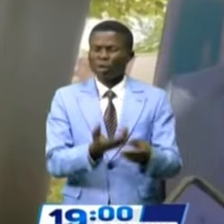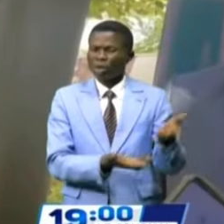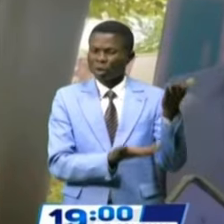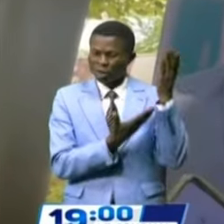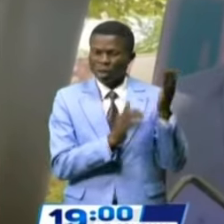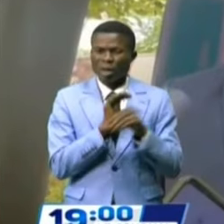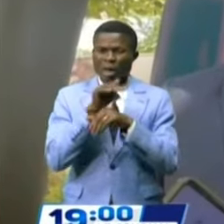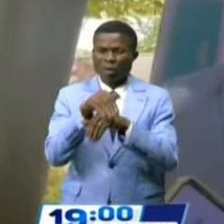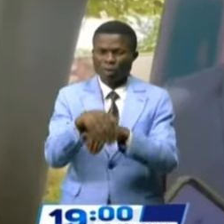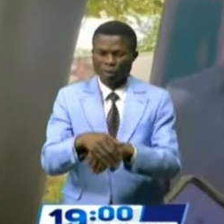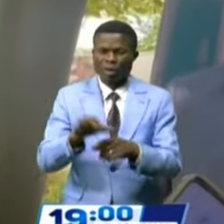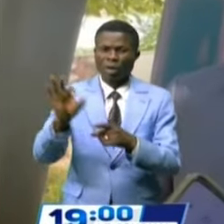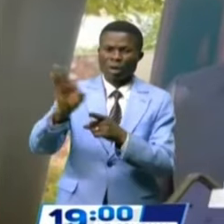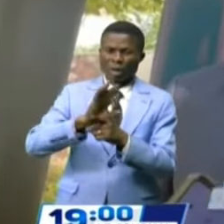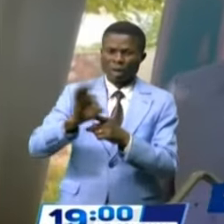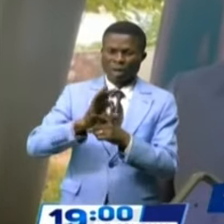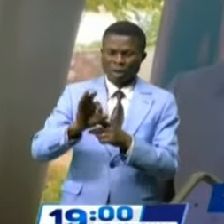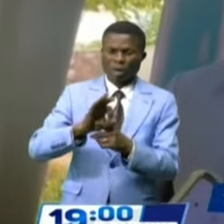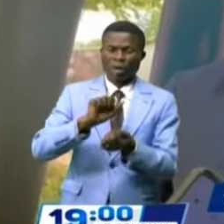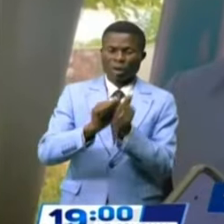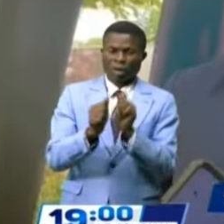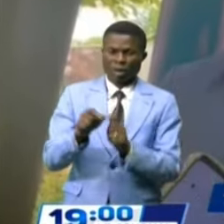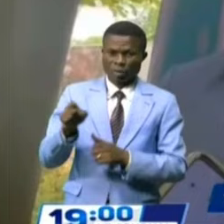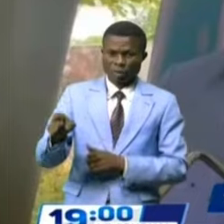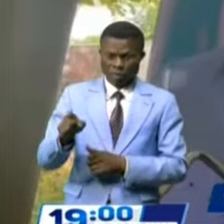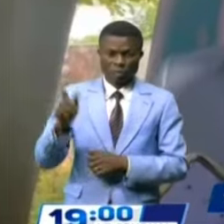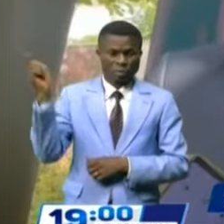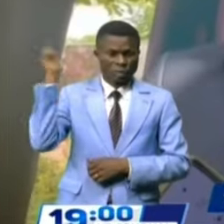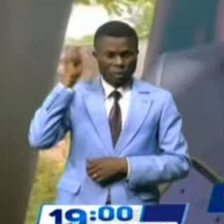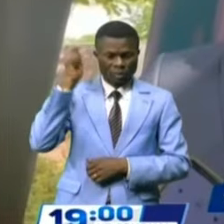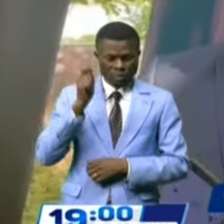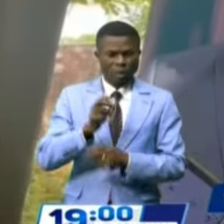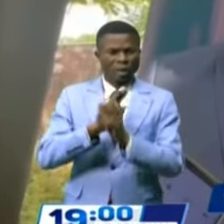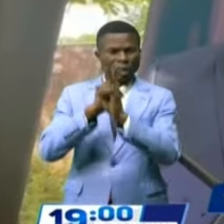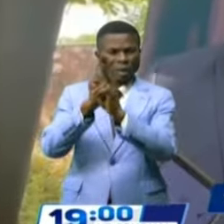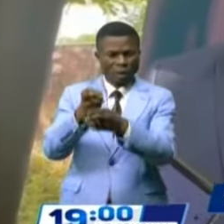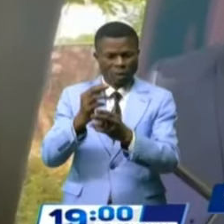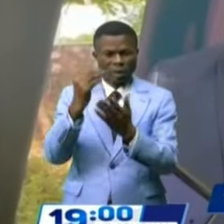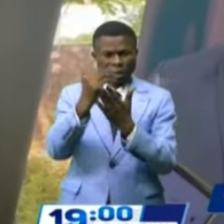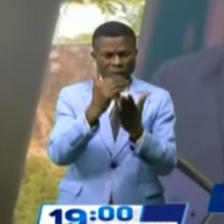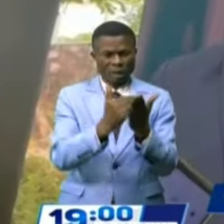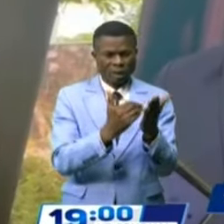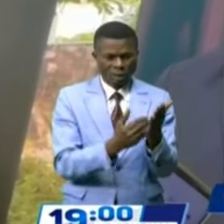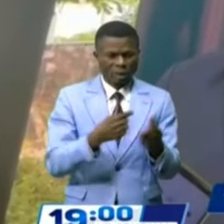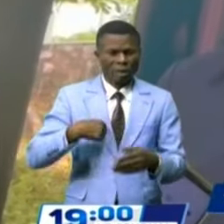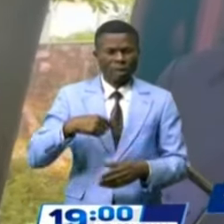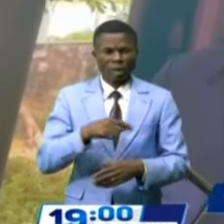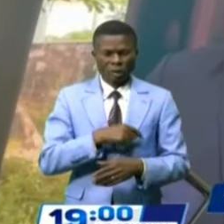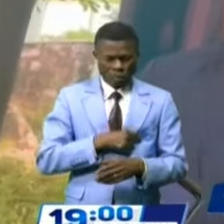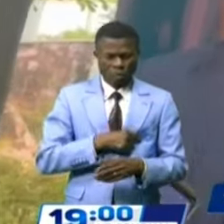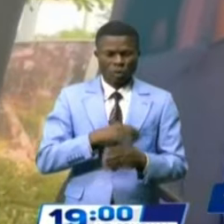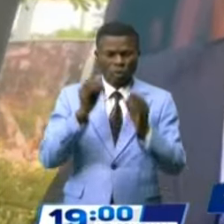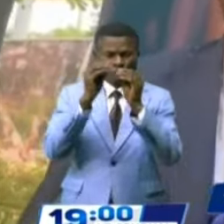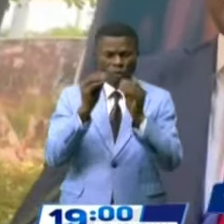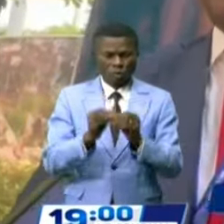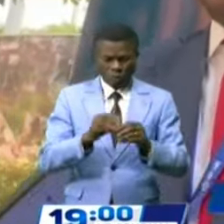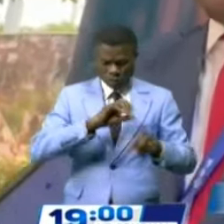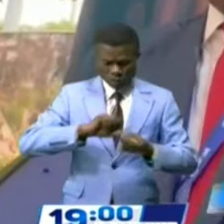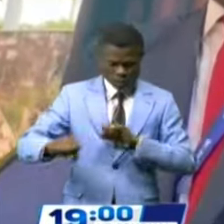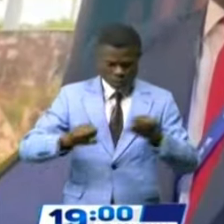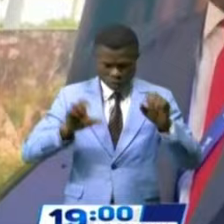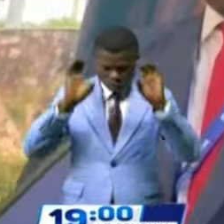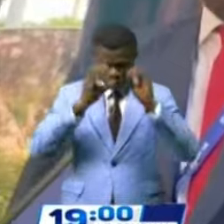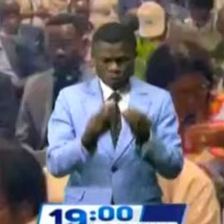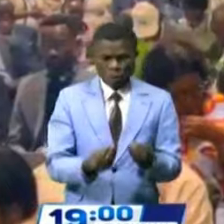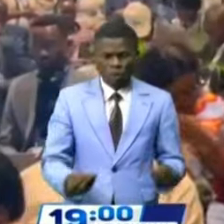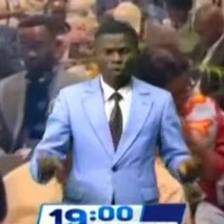qui contribuent à la formation des tourbières. Et donc tous ces professeurs ont donné des recommandations sur lesquelles nous allons capitaliser dans l'élaboration de la stratégie